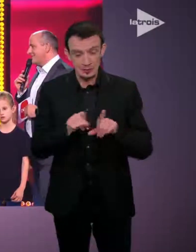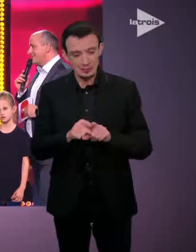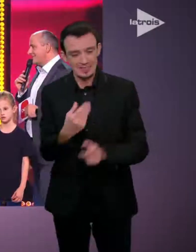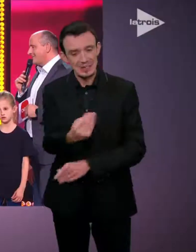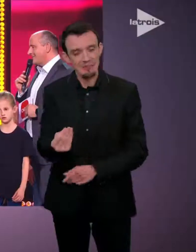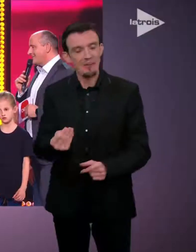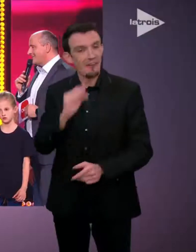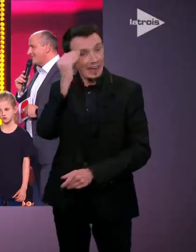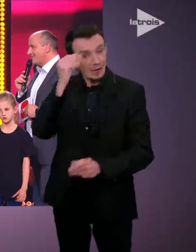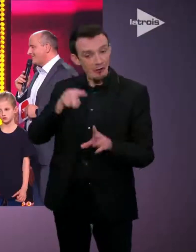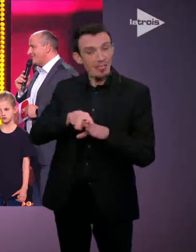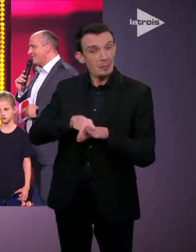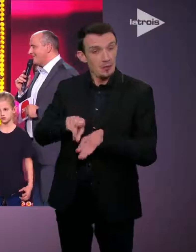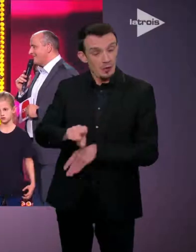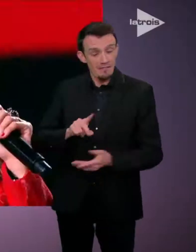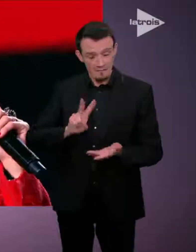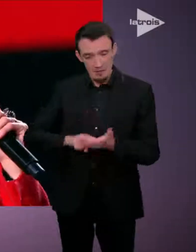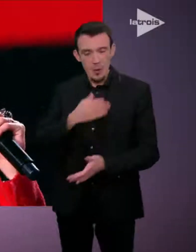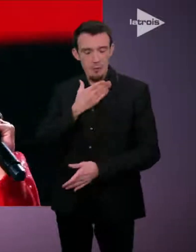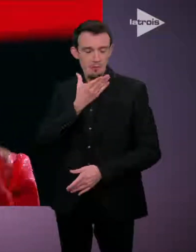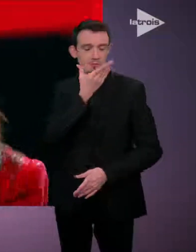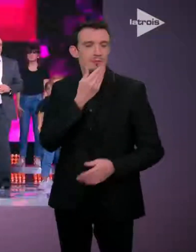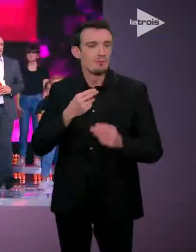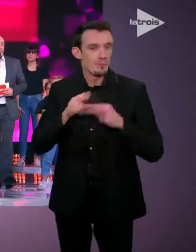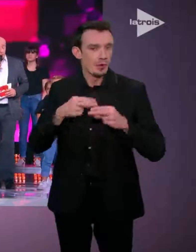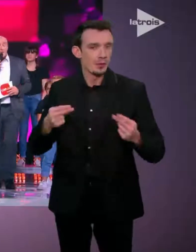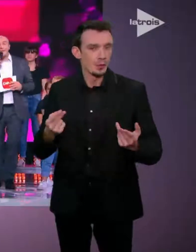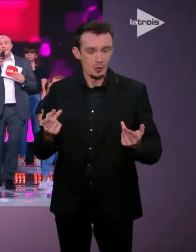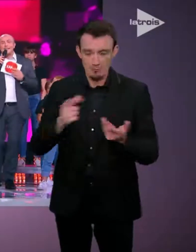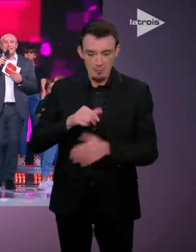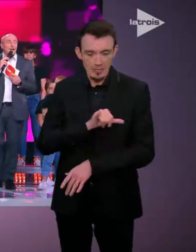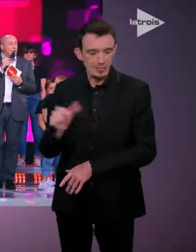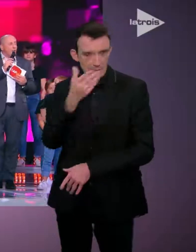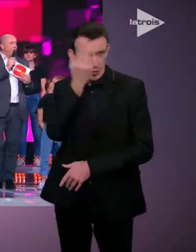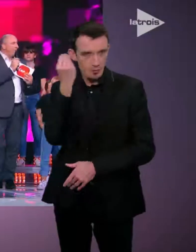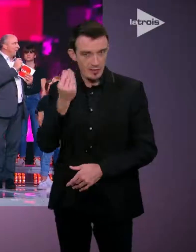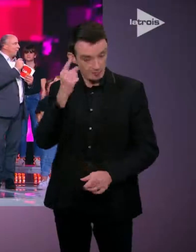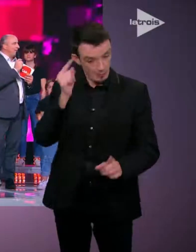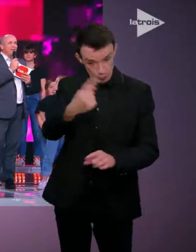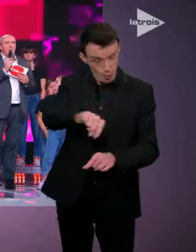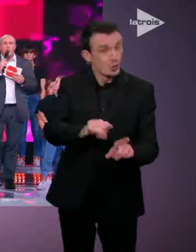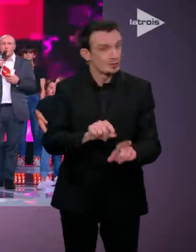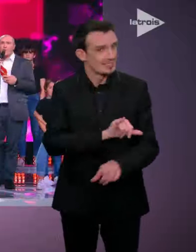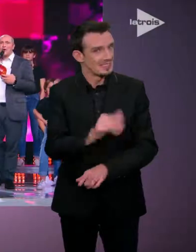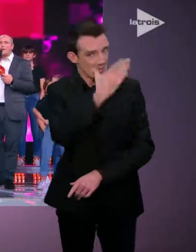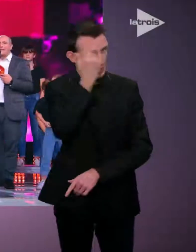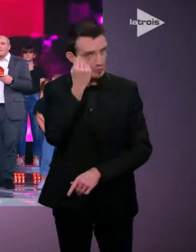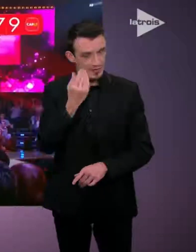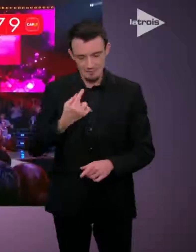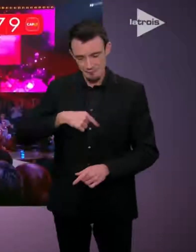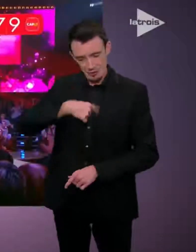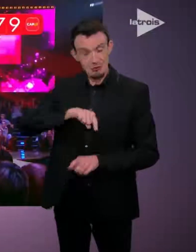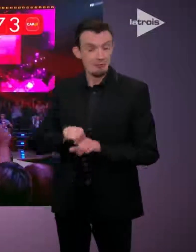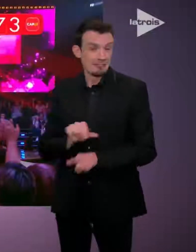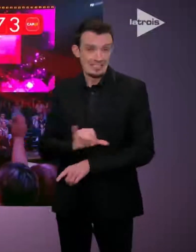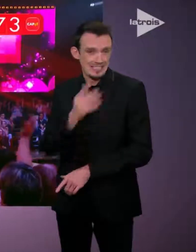pense que ce sera un moment inoubliable pour moi. Et pour eux, et pour nous aussi. C'était un moment magnifique. C'est fantastique. Tiff Barreau, vraiment. Merci. Bravo.